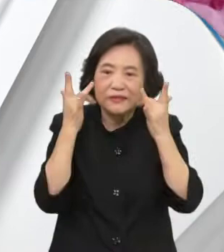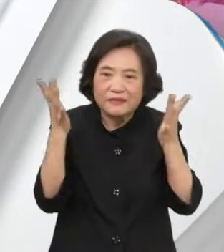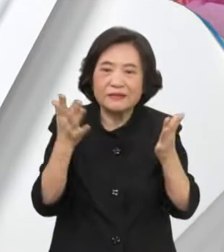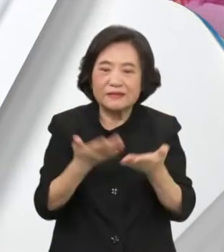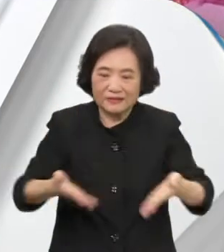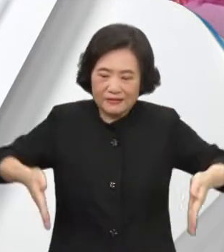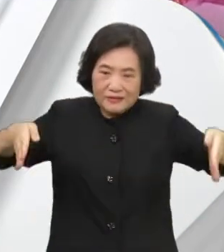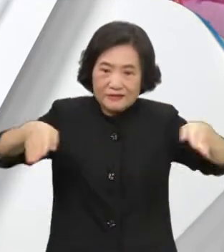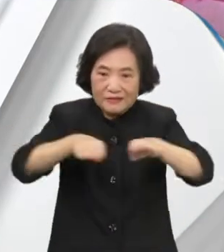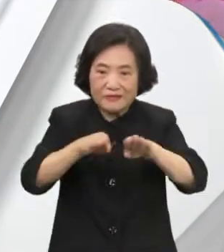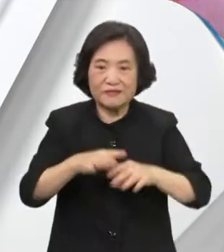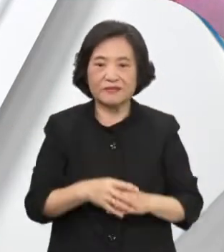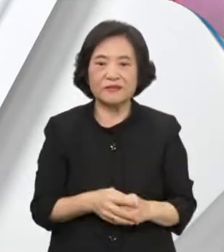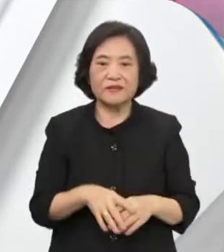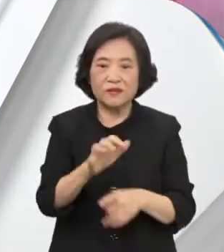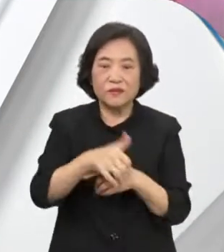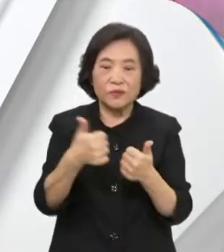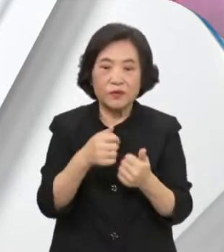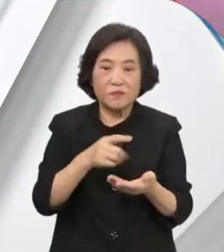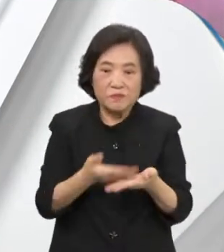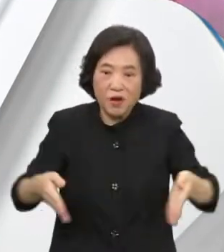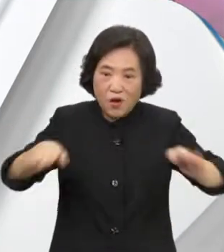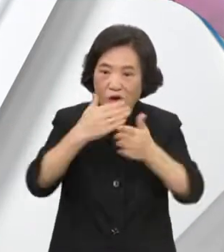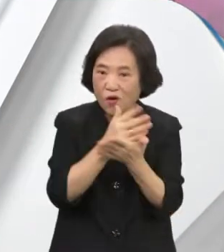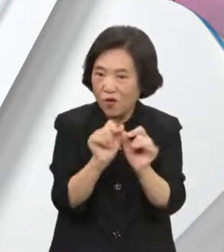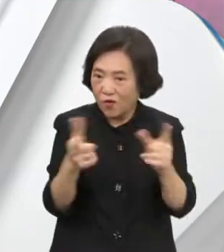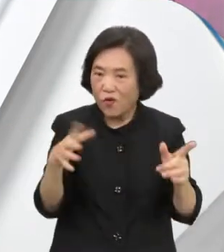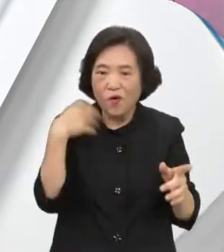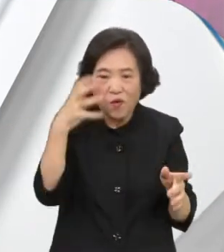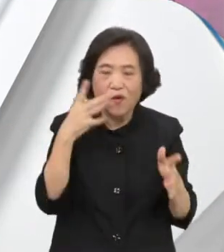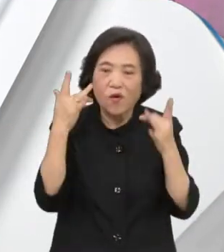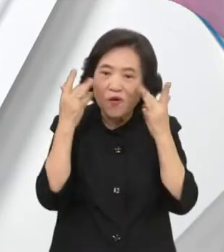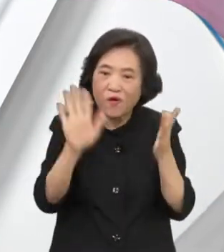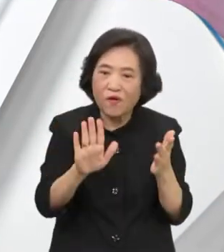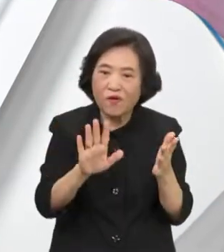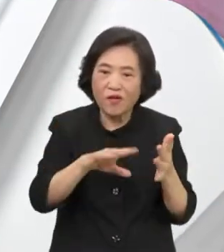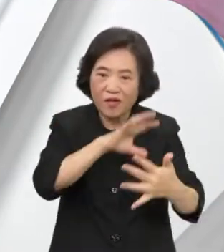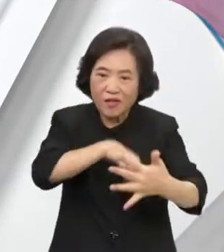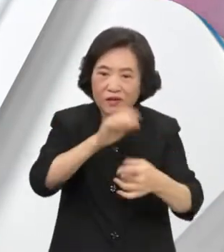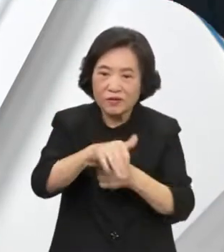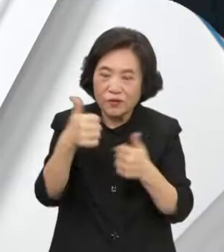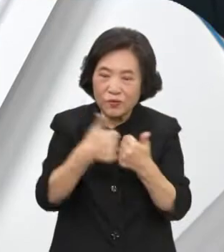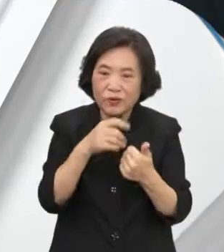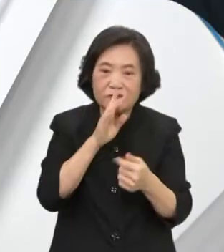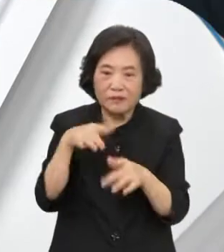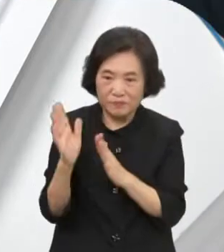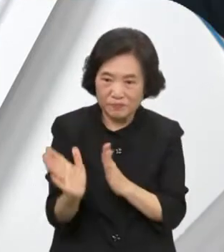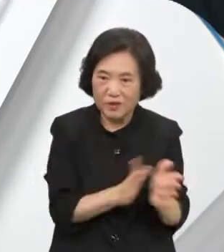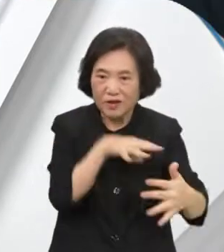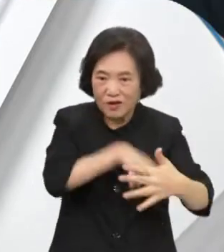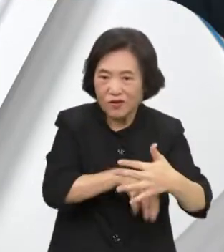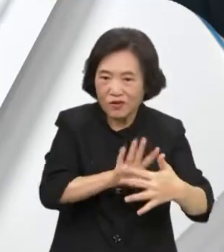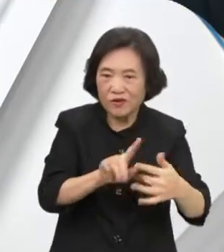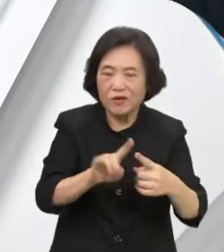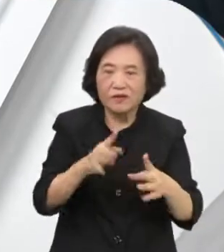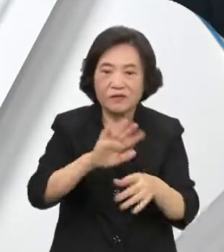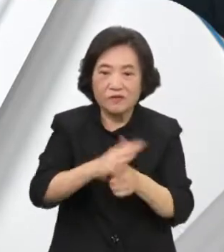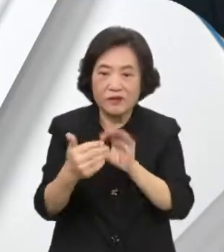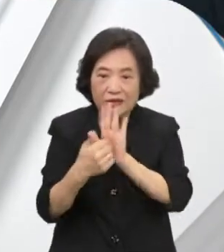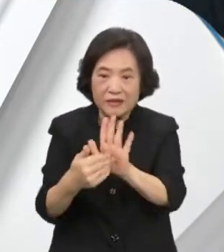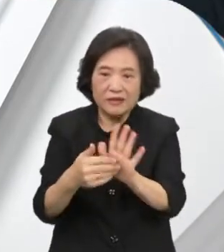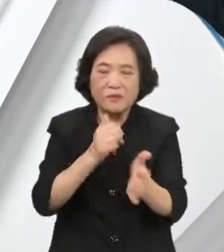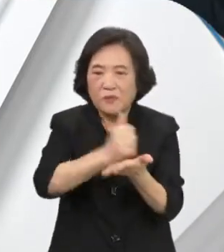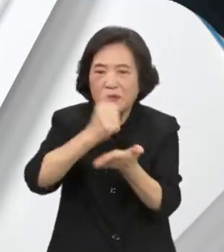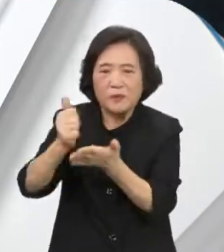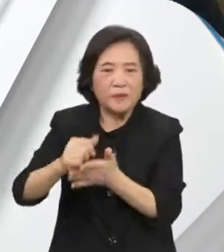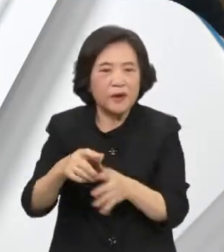箱。 两下农会推出个多种化青菜果子箱，虽然入个农会系用批量销，也系方式等类数来